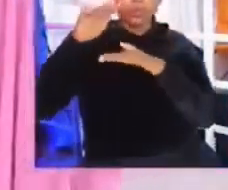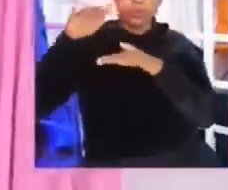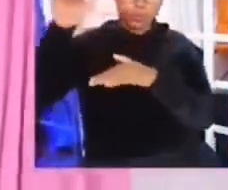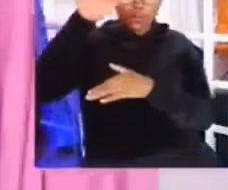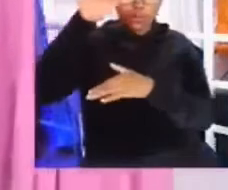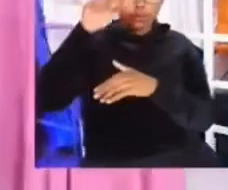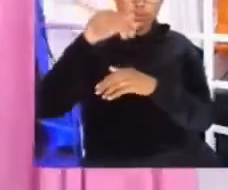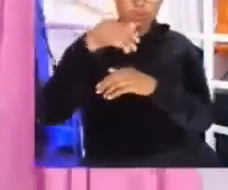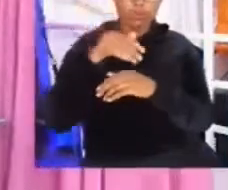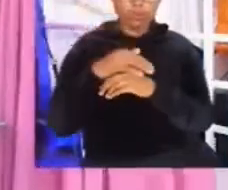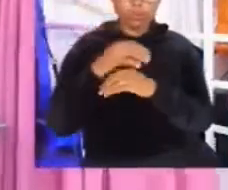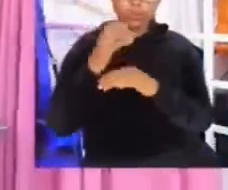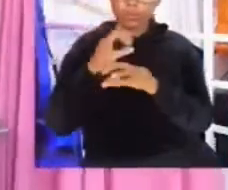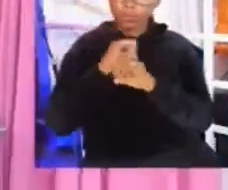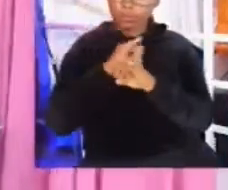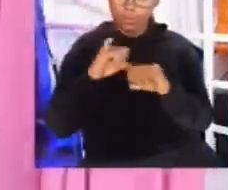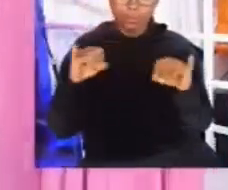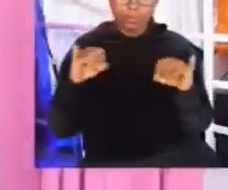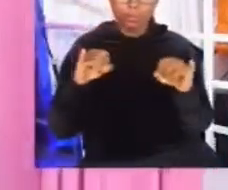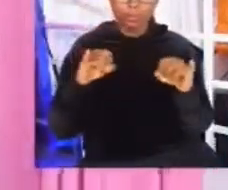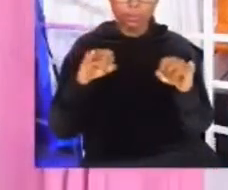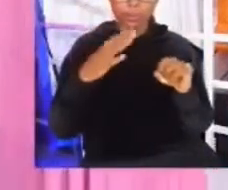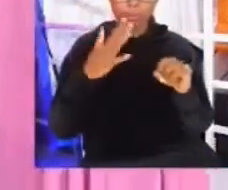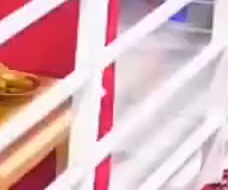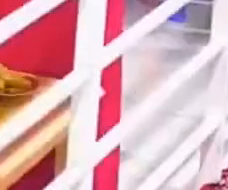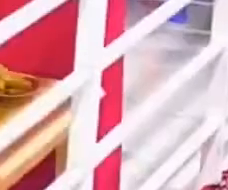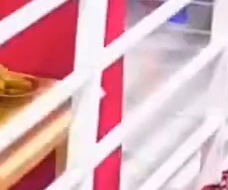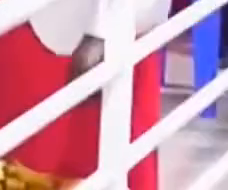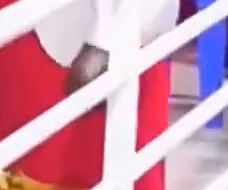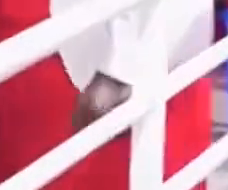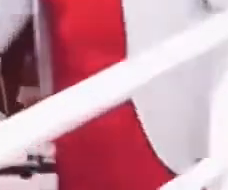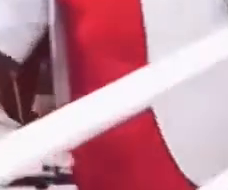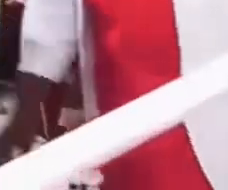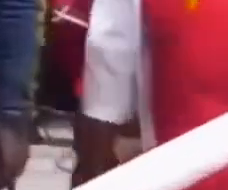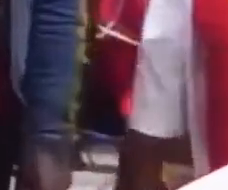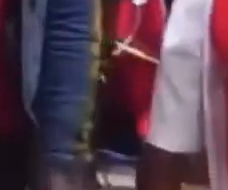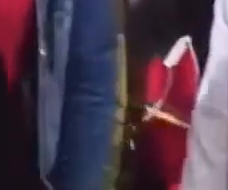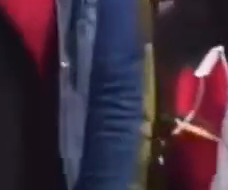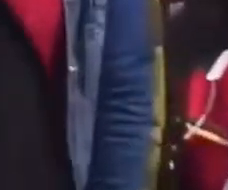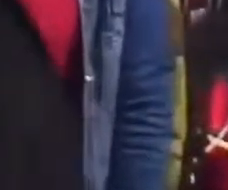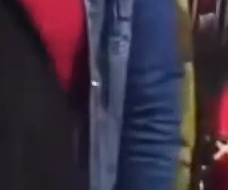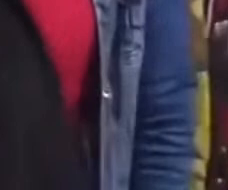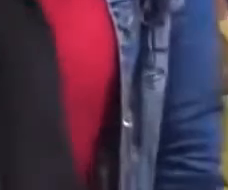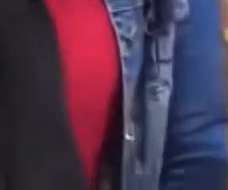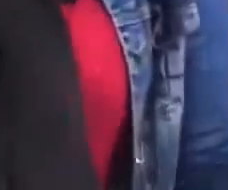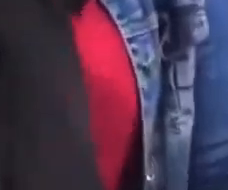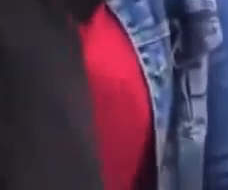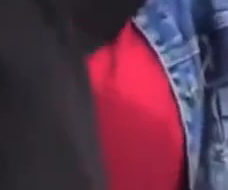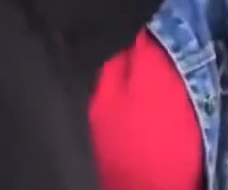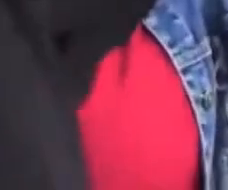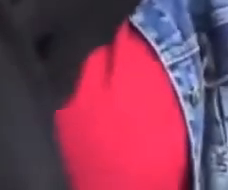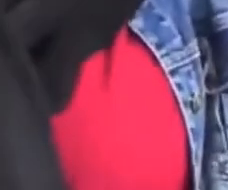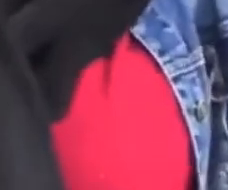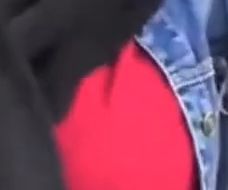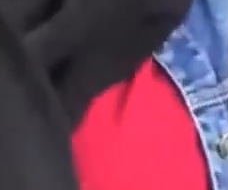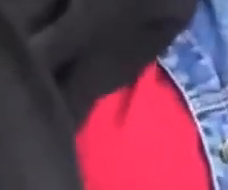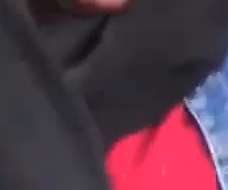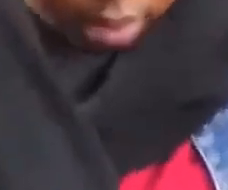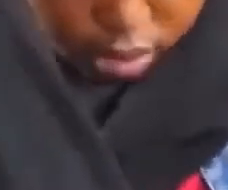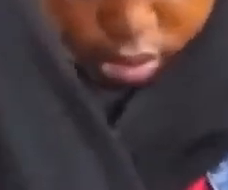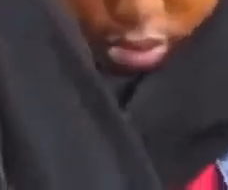Dhakameno ne dheragia ne amuraga na ne ohoraga. Na tulia niragia dhi tui hamwe.